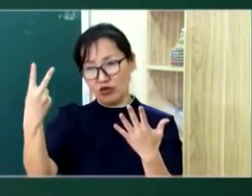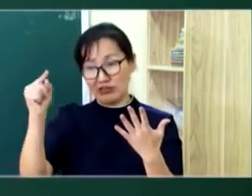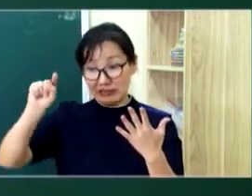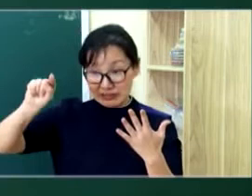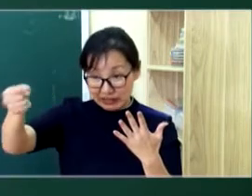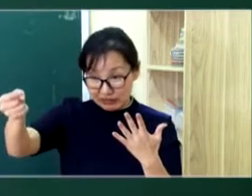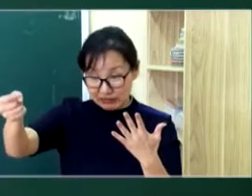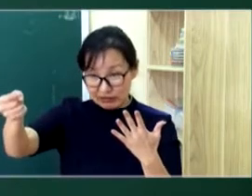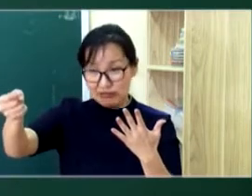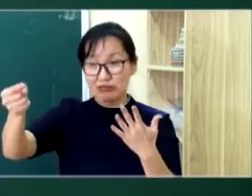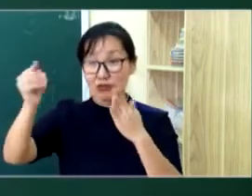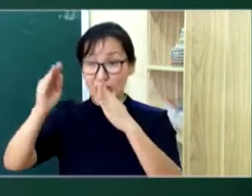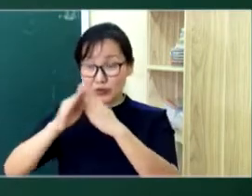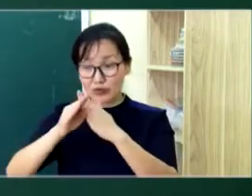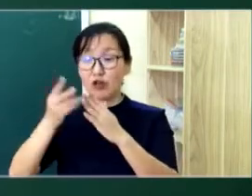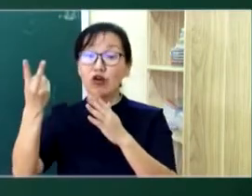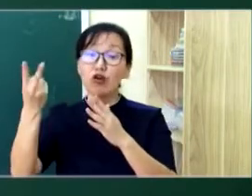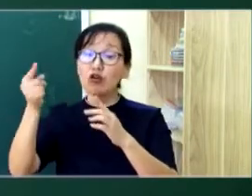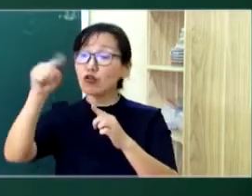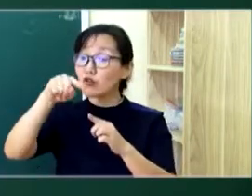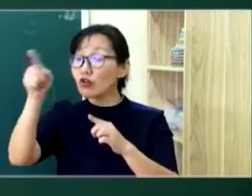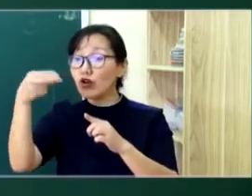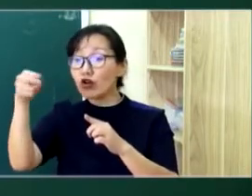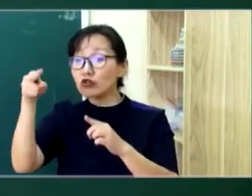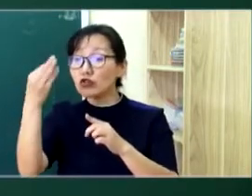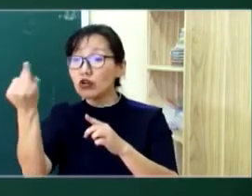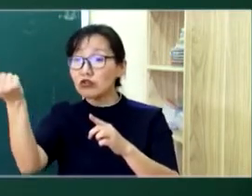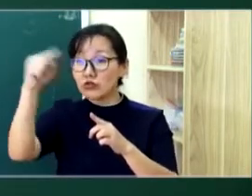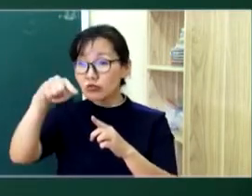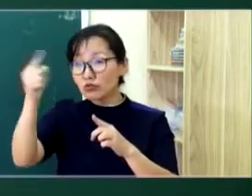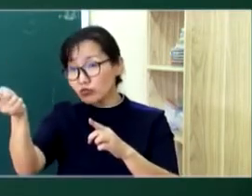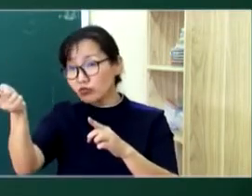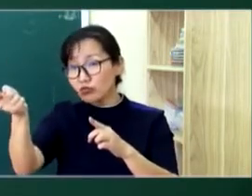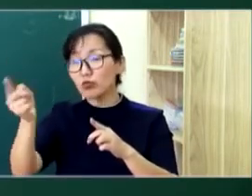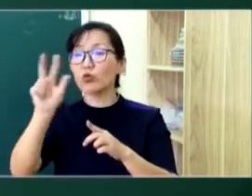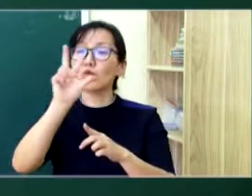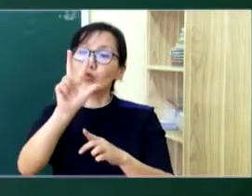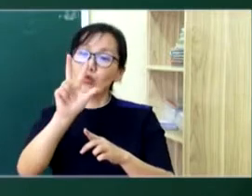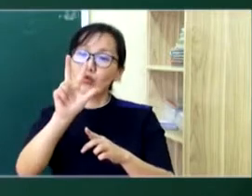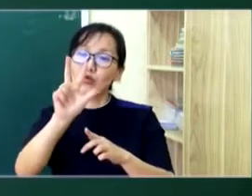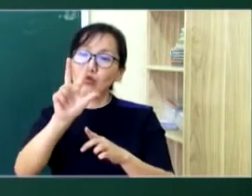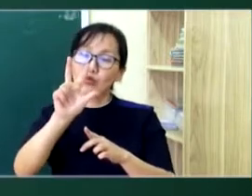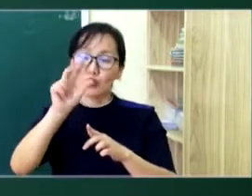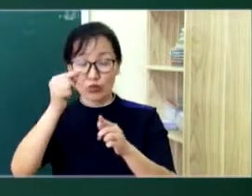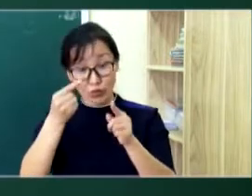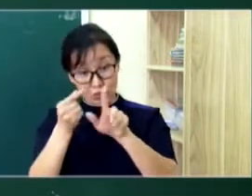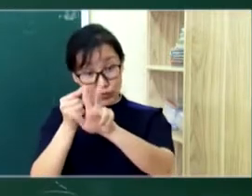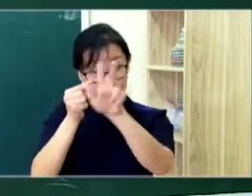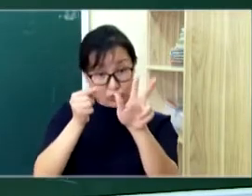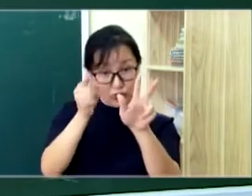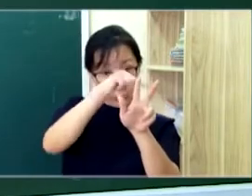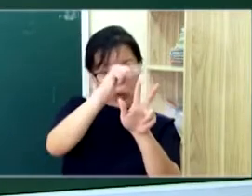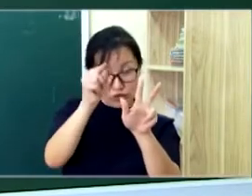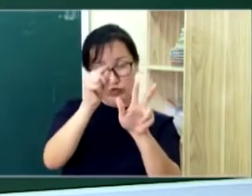зайд оршиж байна. А 1 бүхэл 10.3-аас ийм зайд барьдаж байгаа юм байна. Эндээс харахад 1